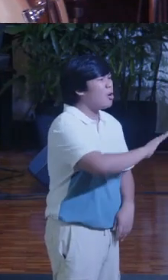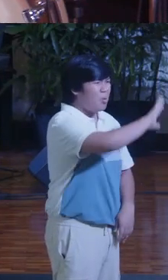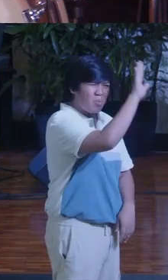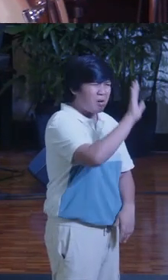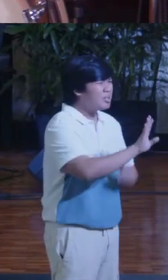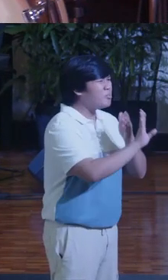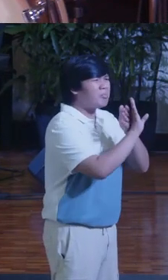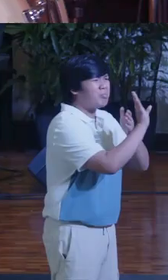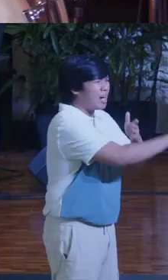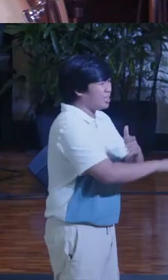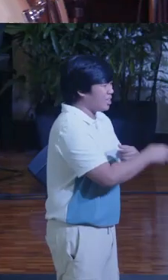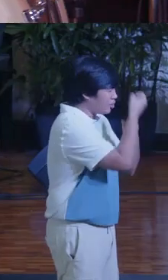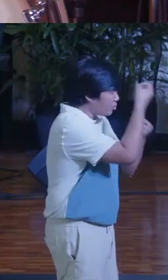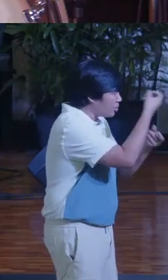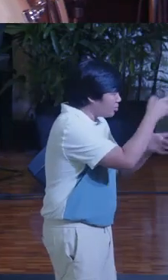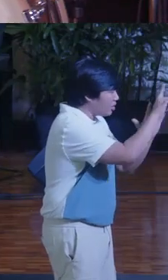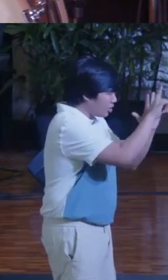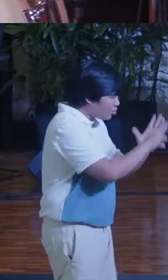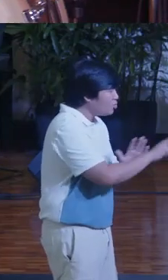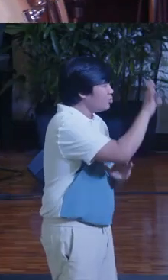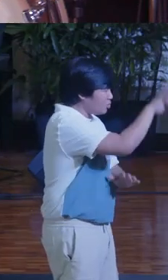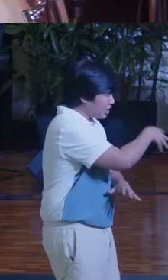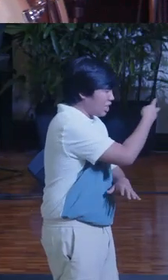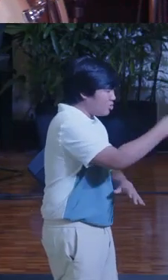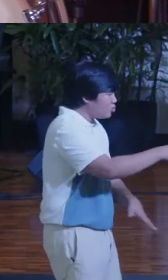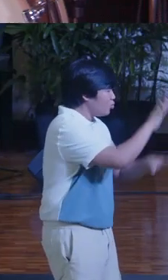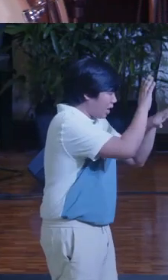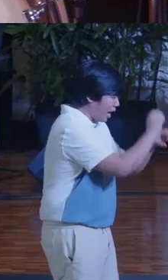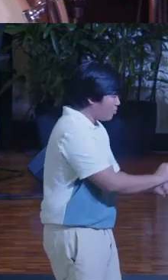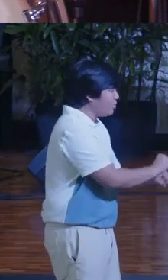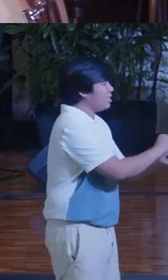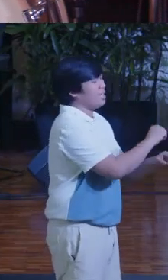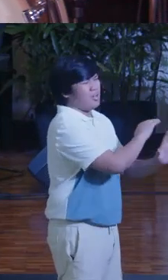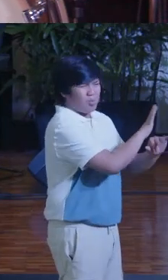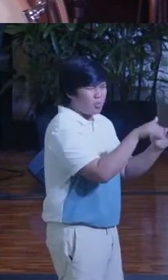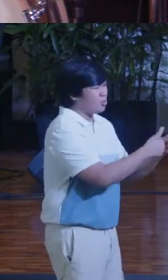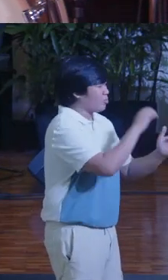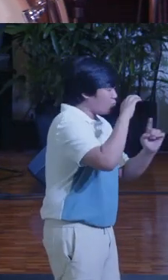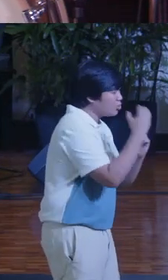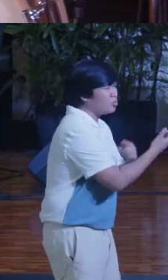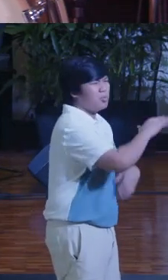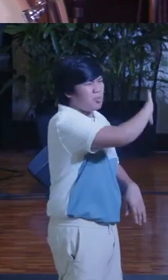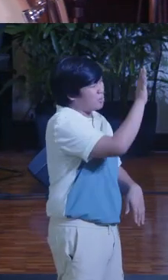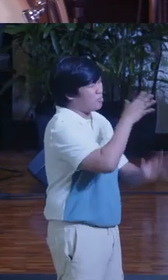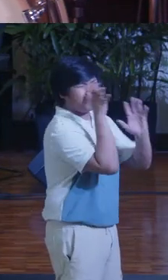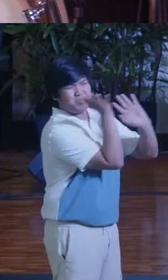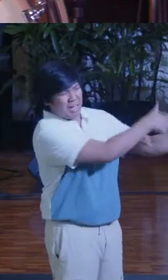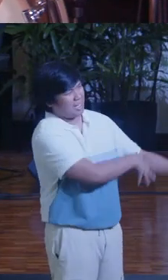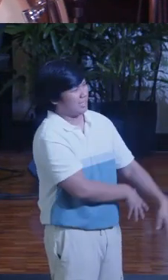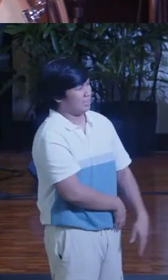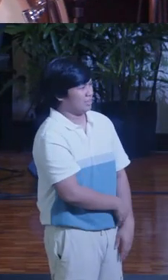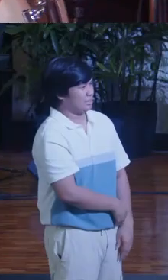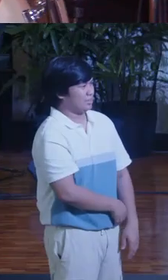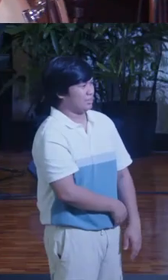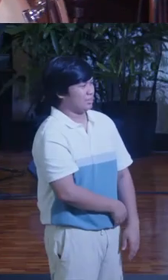sa pagkaalipin. Anak na kayo ng pangako. Gusto nyo pang maging anak ng